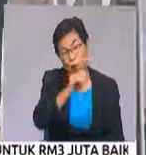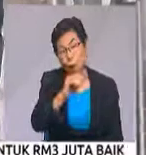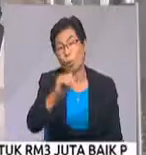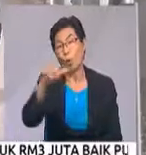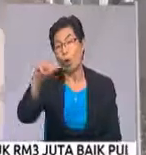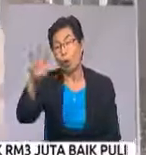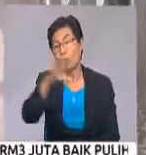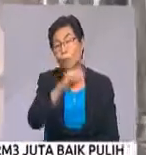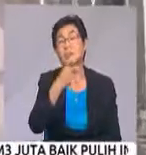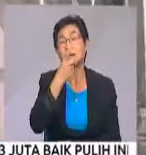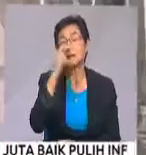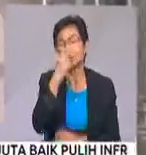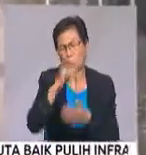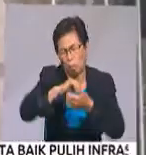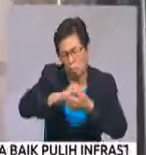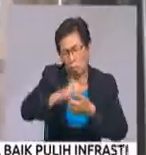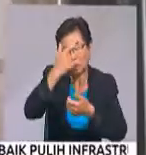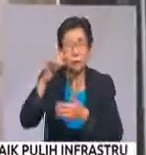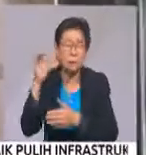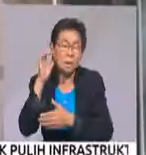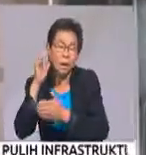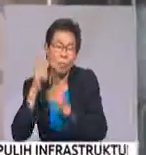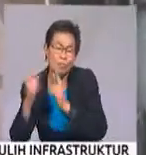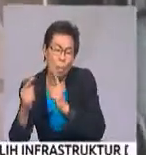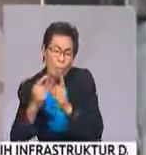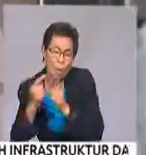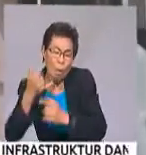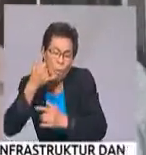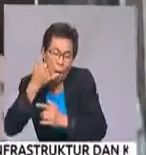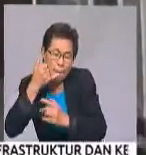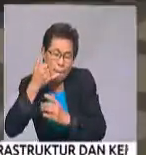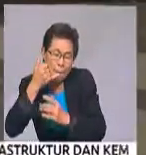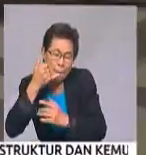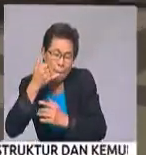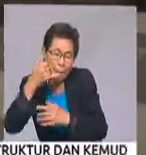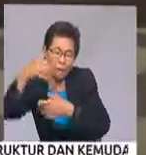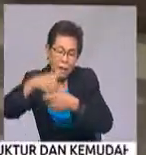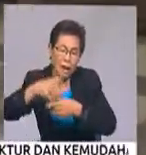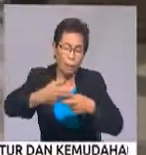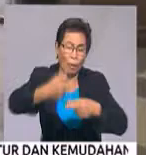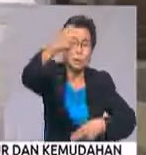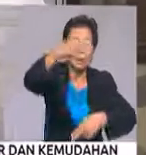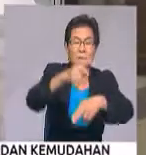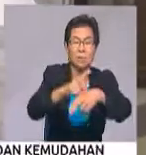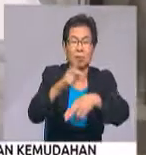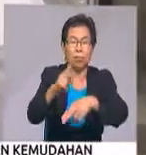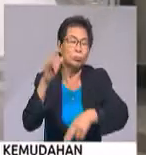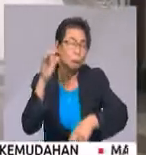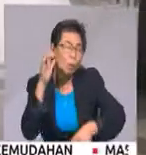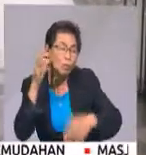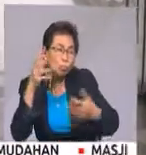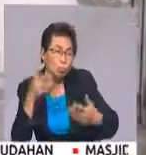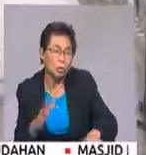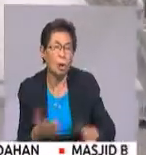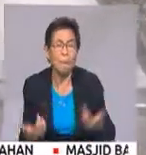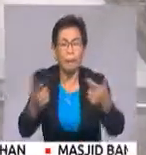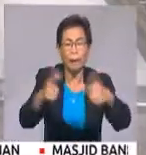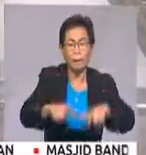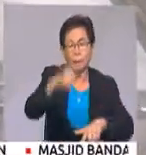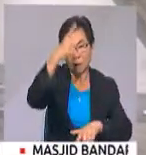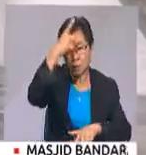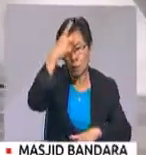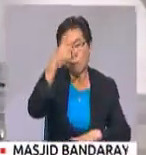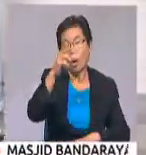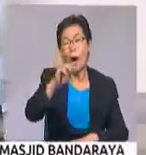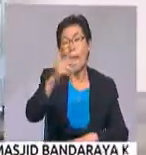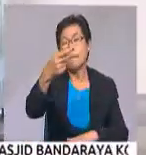Rosmah rapat kerana terdengar perbualan telefon antara keduanya di sebuah hotel di ibu negara. Perkara itu berlaku ketika Datuk